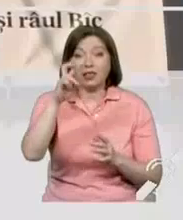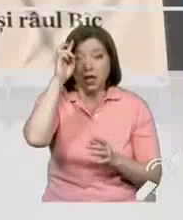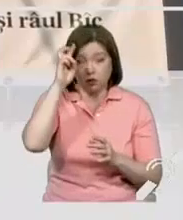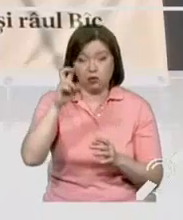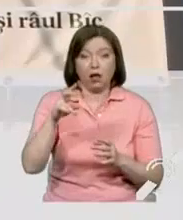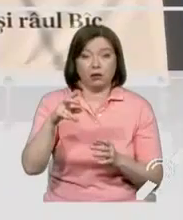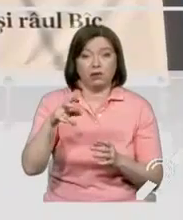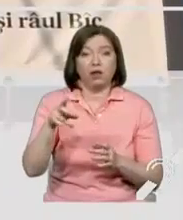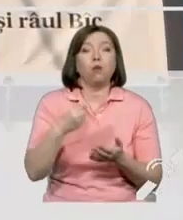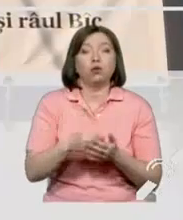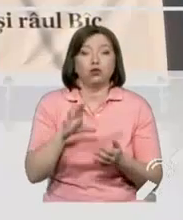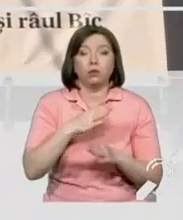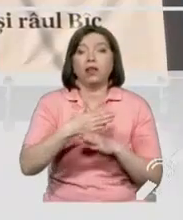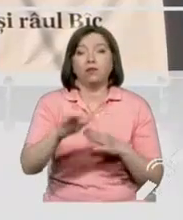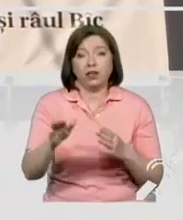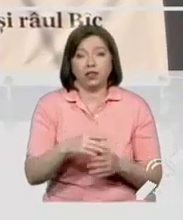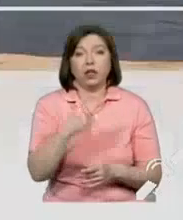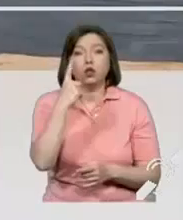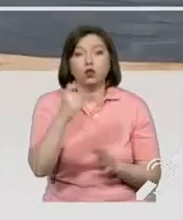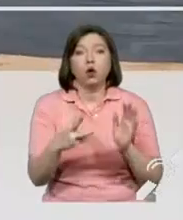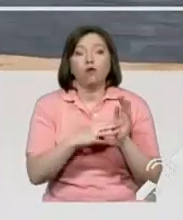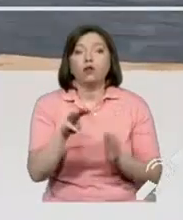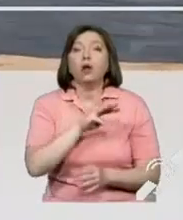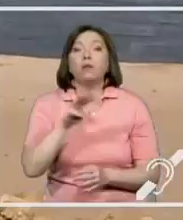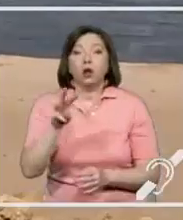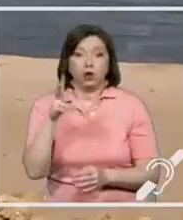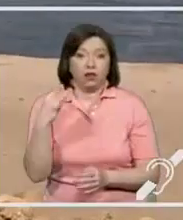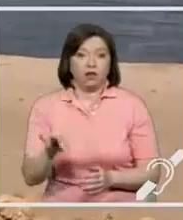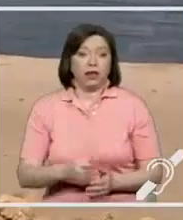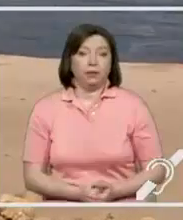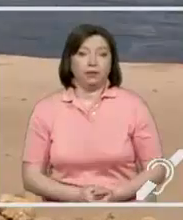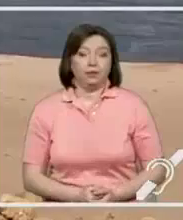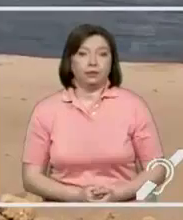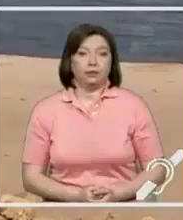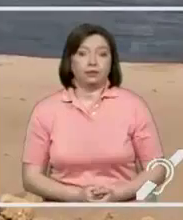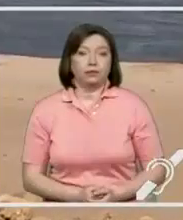Municipal Au fost alocate 108 milioane de RON